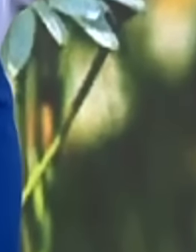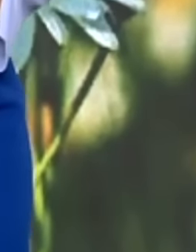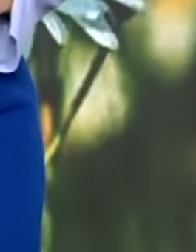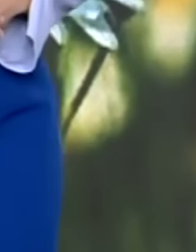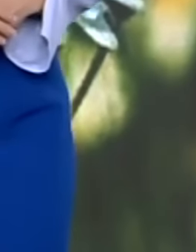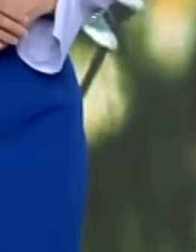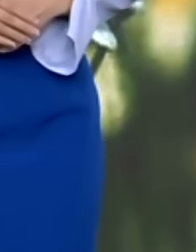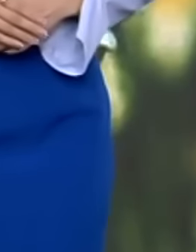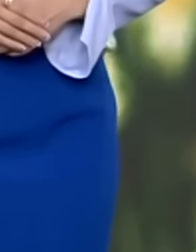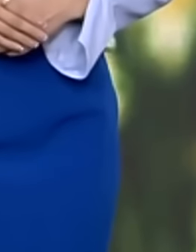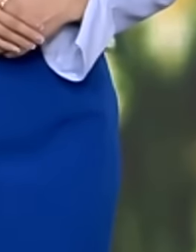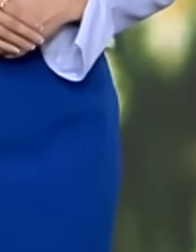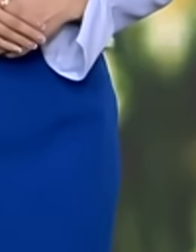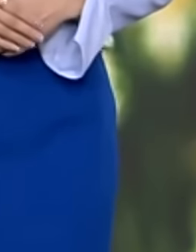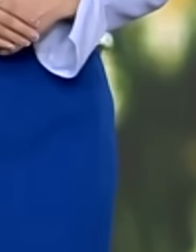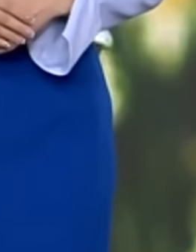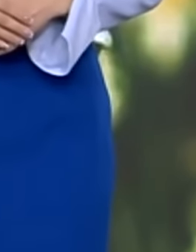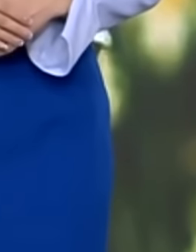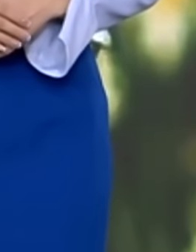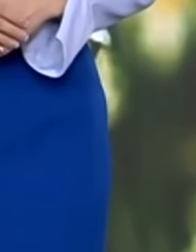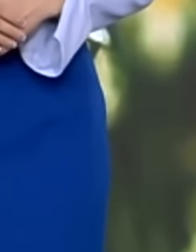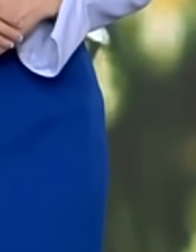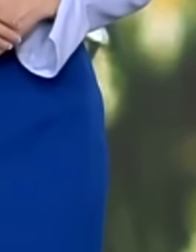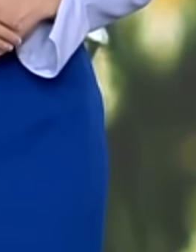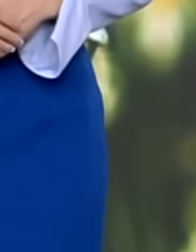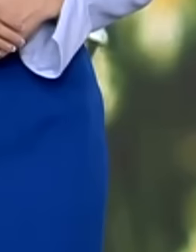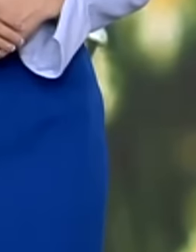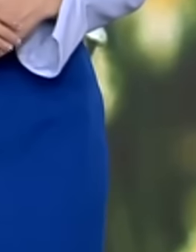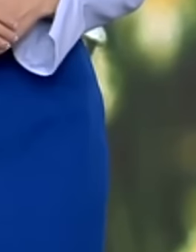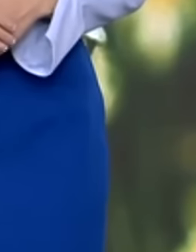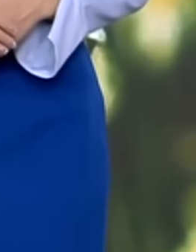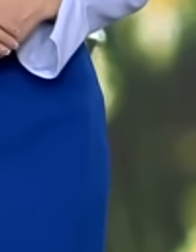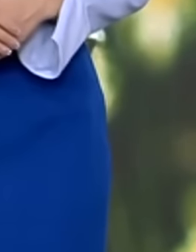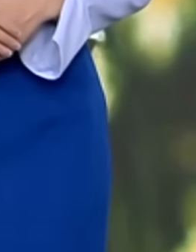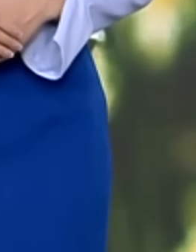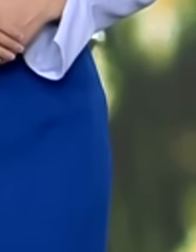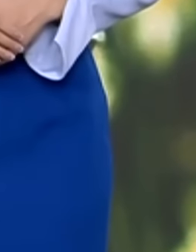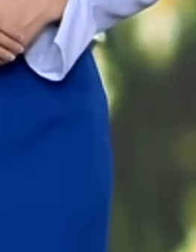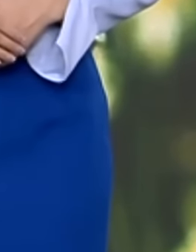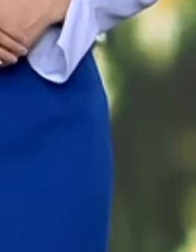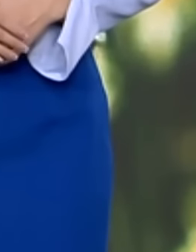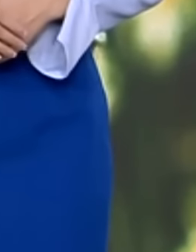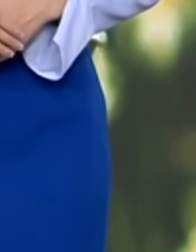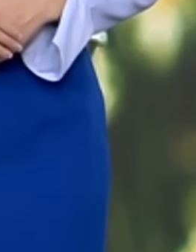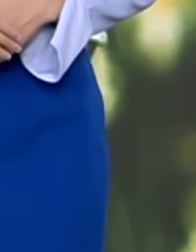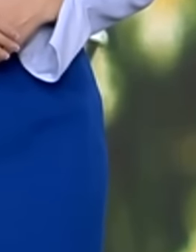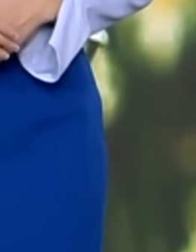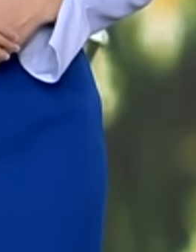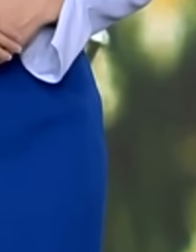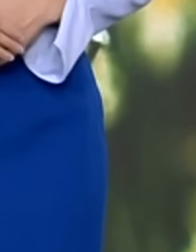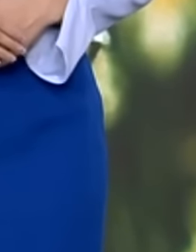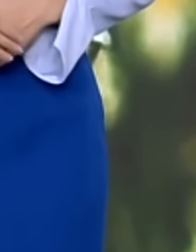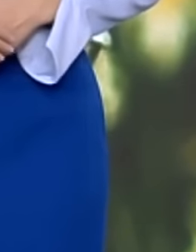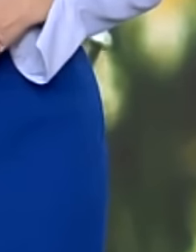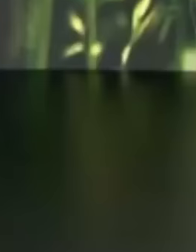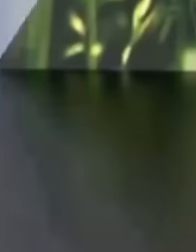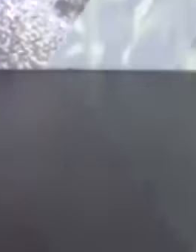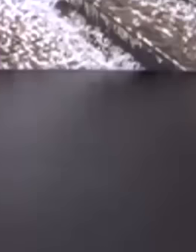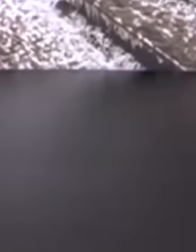ашық, күндіз 33, түнде 19, Алматыда жаңбыр жауы ықтимал, күндіз 29, түнде 21 градус